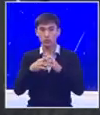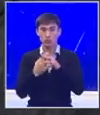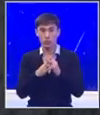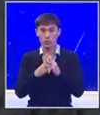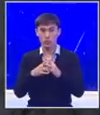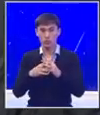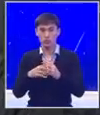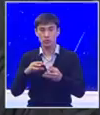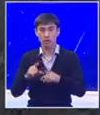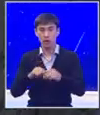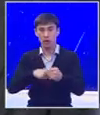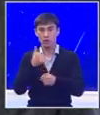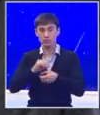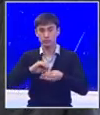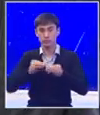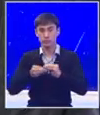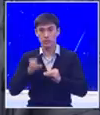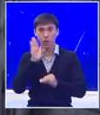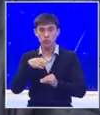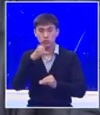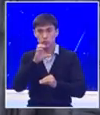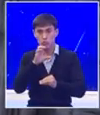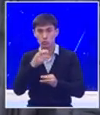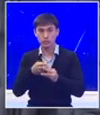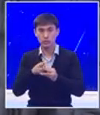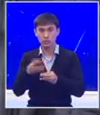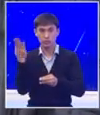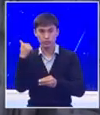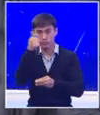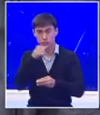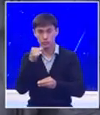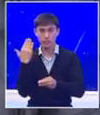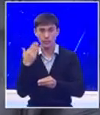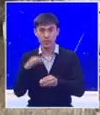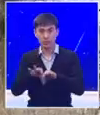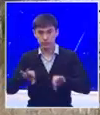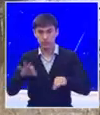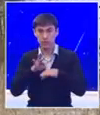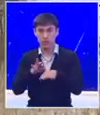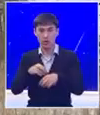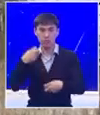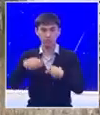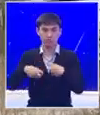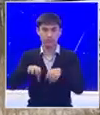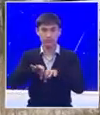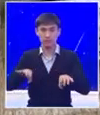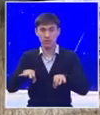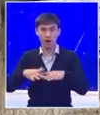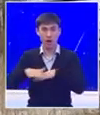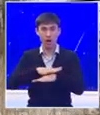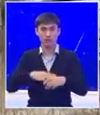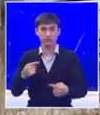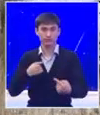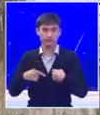мәселесі ауыз су. Елді мекенге бірер жыл бұрын су тартылған. Бірақ кейін келе бірнеше жерден құбырлары жарылып, халықты